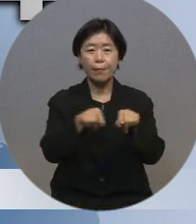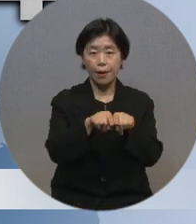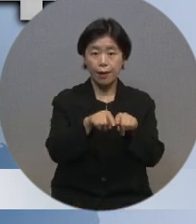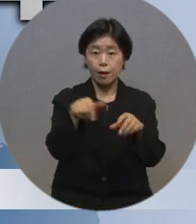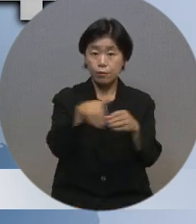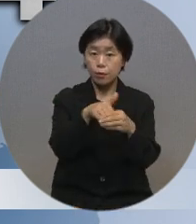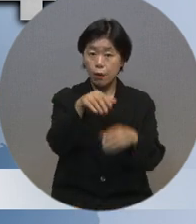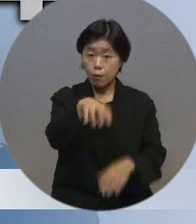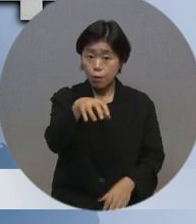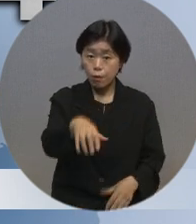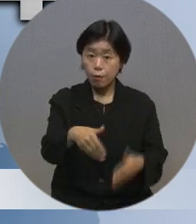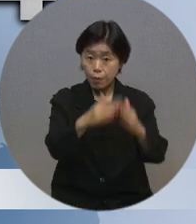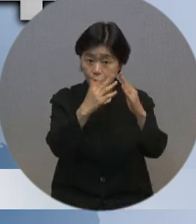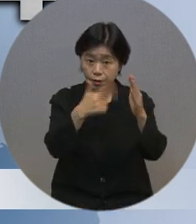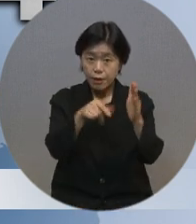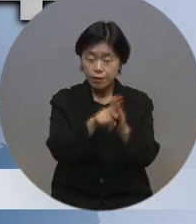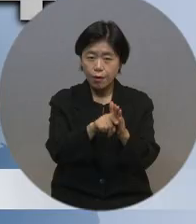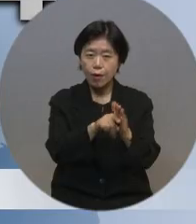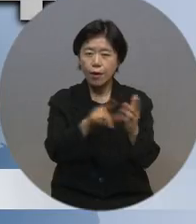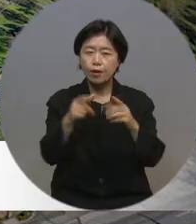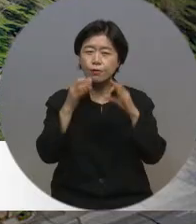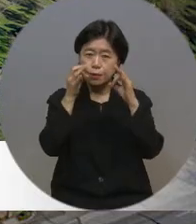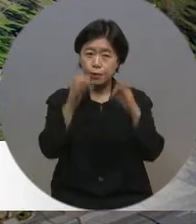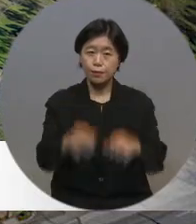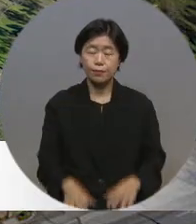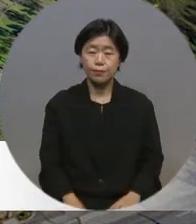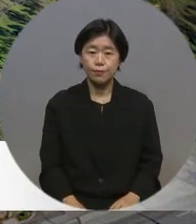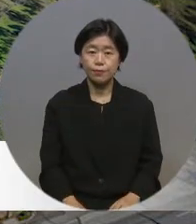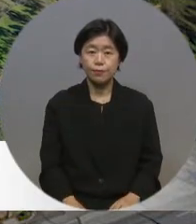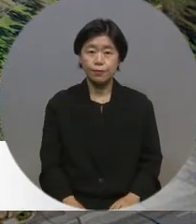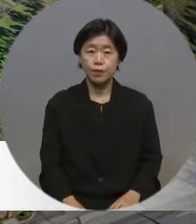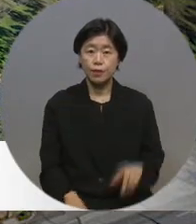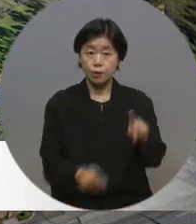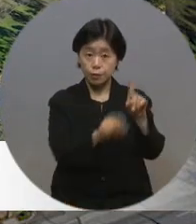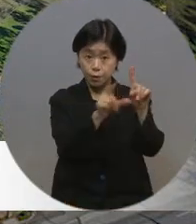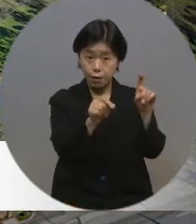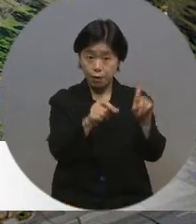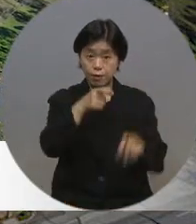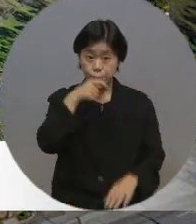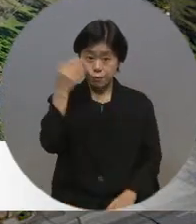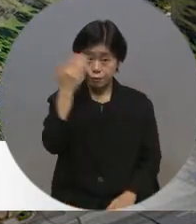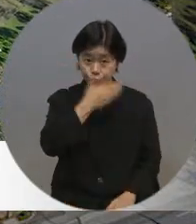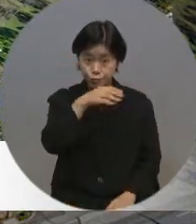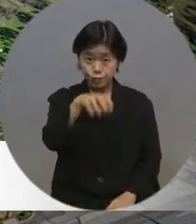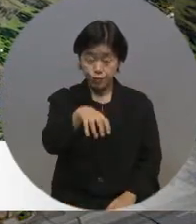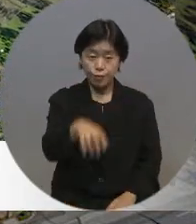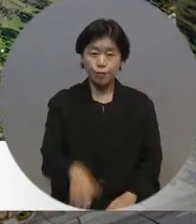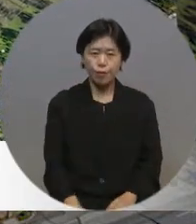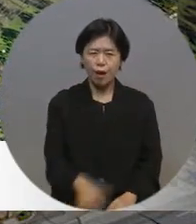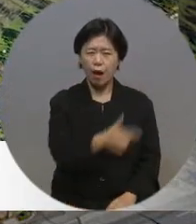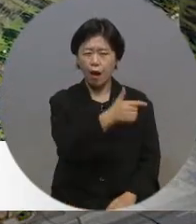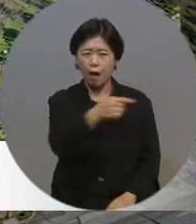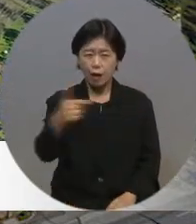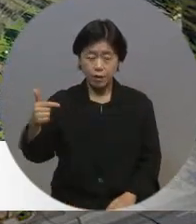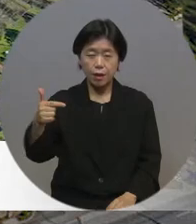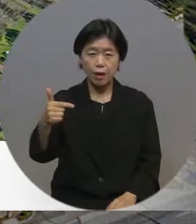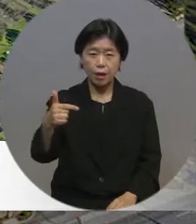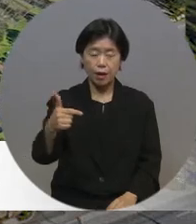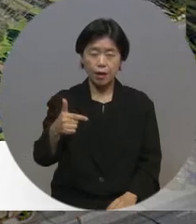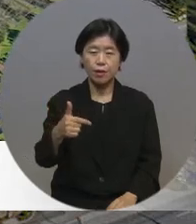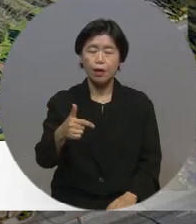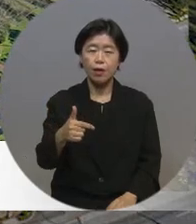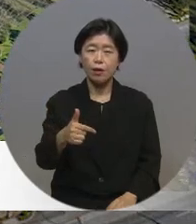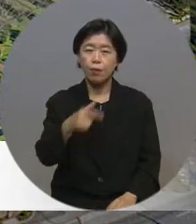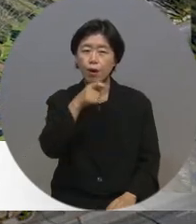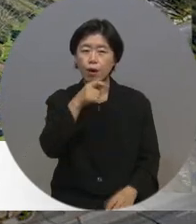관광과 일자리 창출에 힘쓴다는 계획인데요. 오는 11월 여수시 소호동에 대규모의 아쿠아 가든이